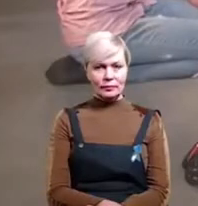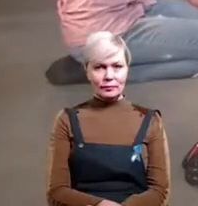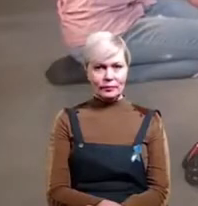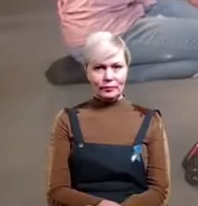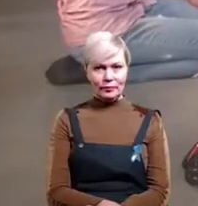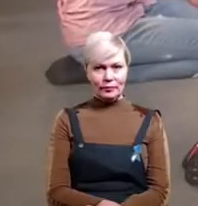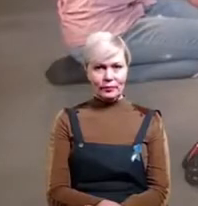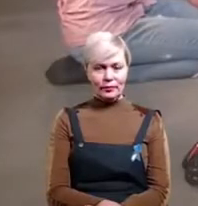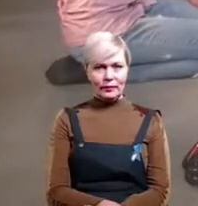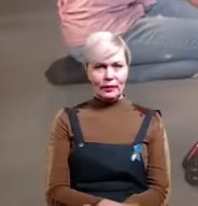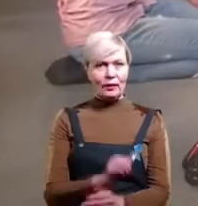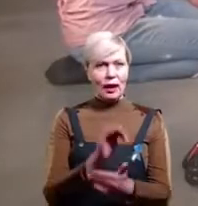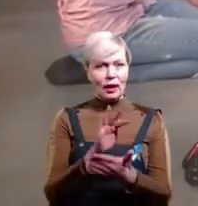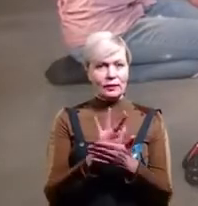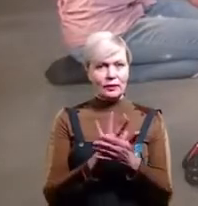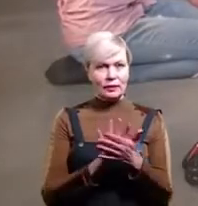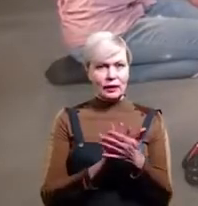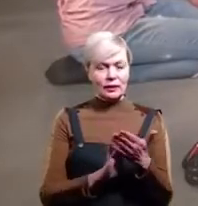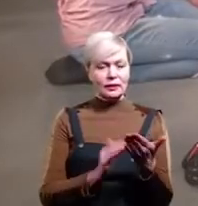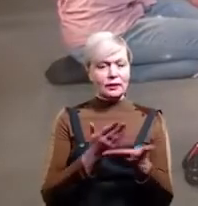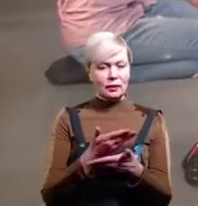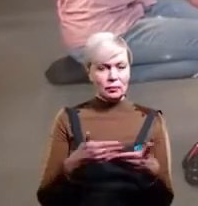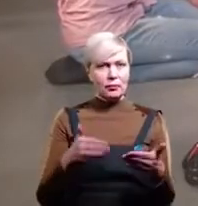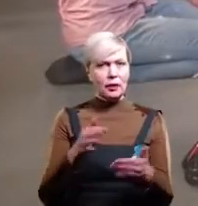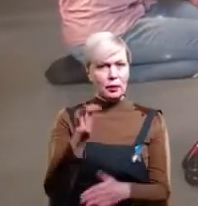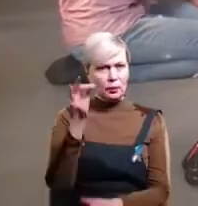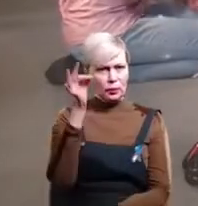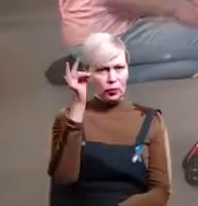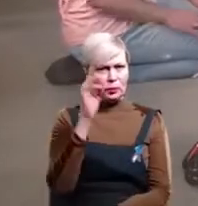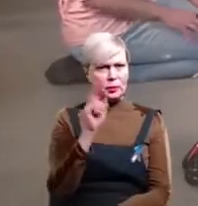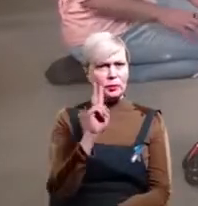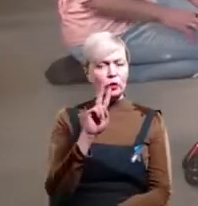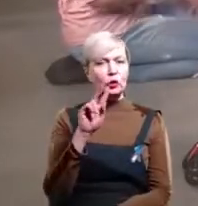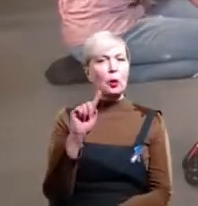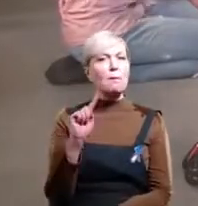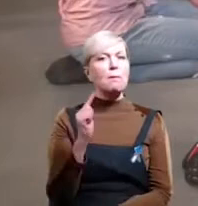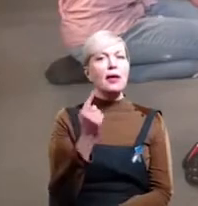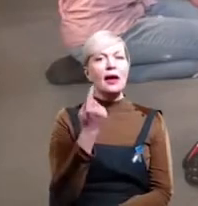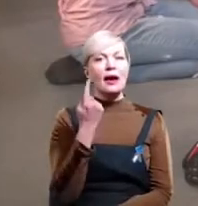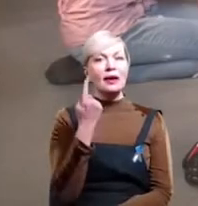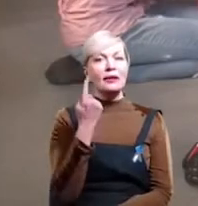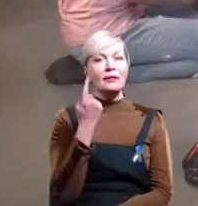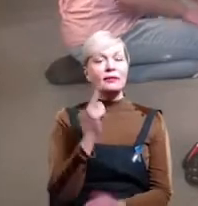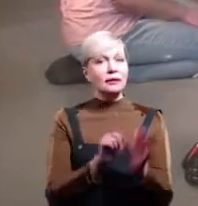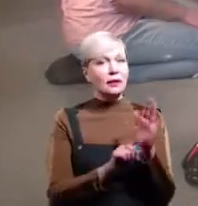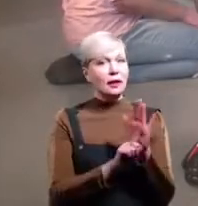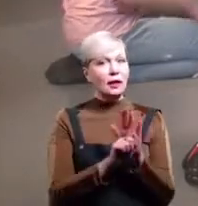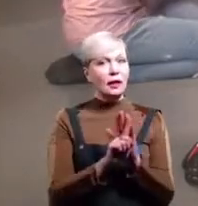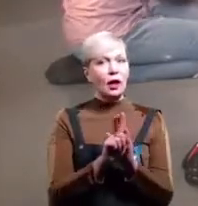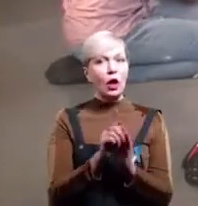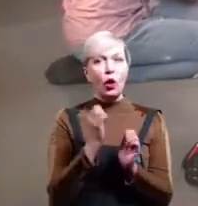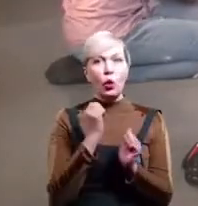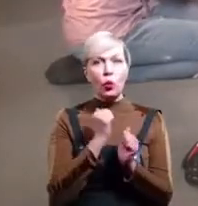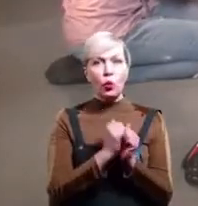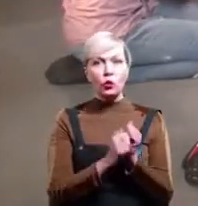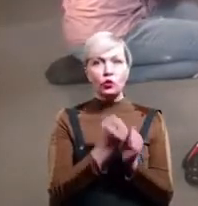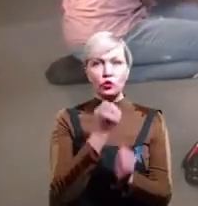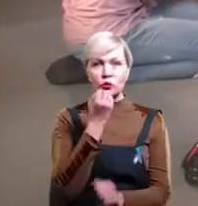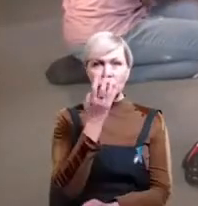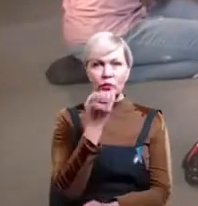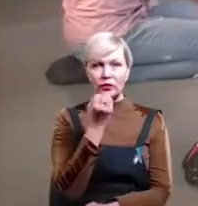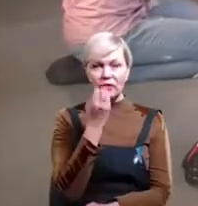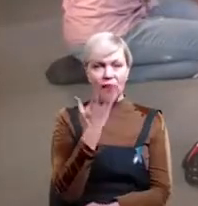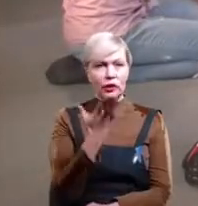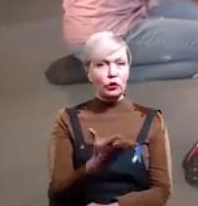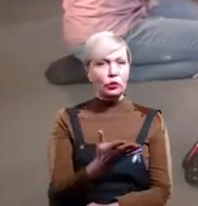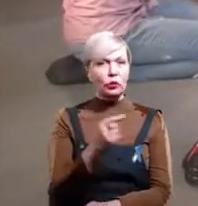Дальше мы помним, кто начинает первый, да? Кожну квітку чую серцем я. Вы